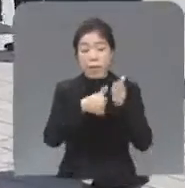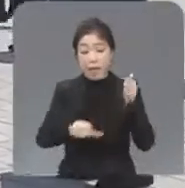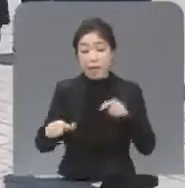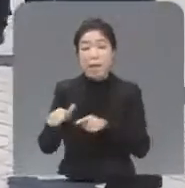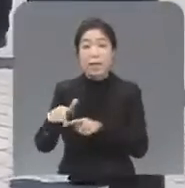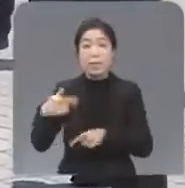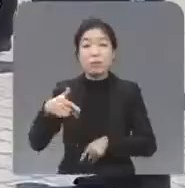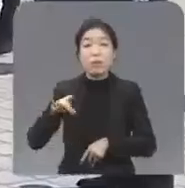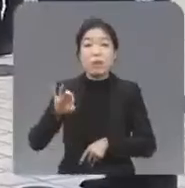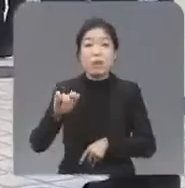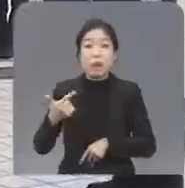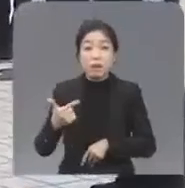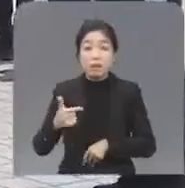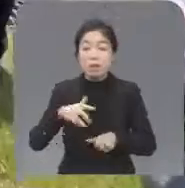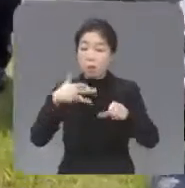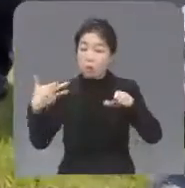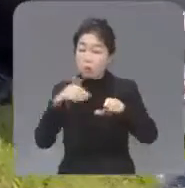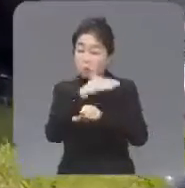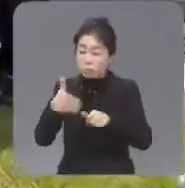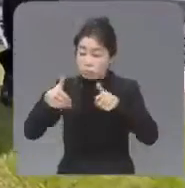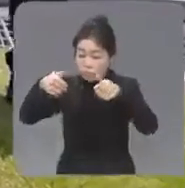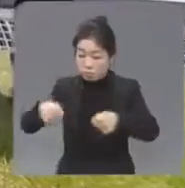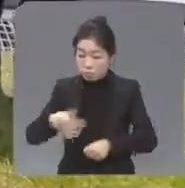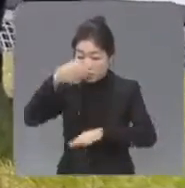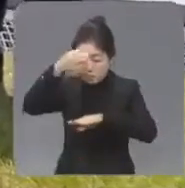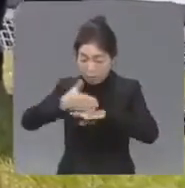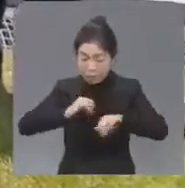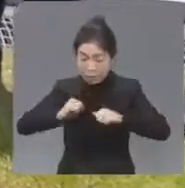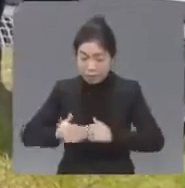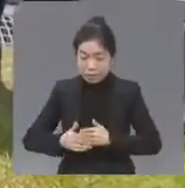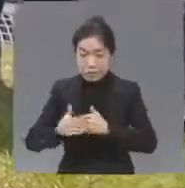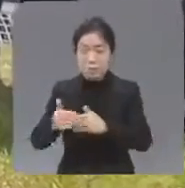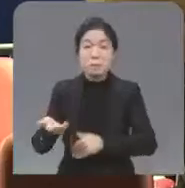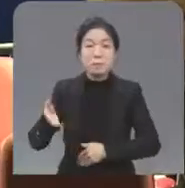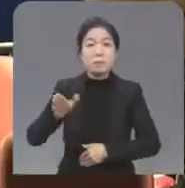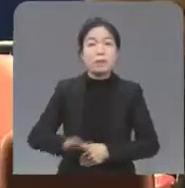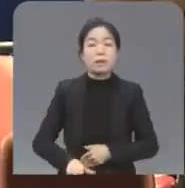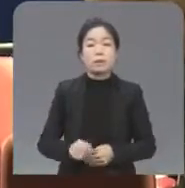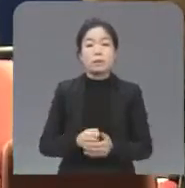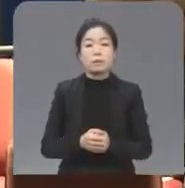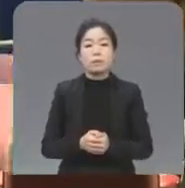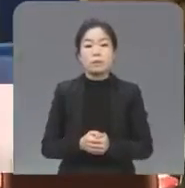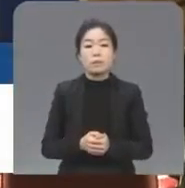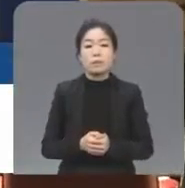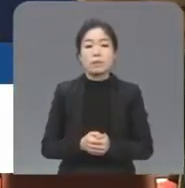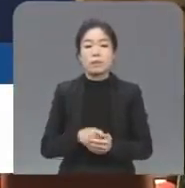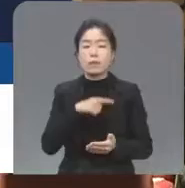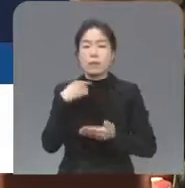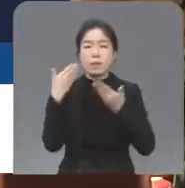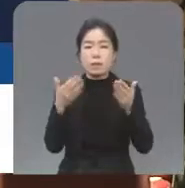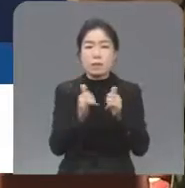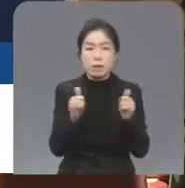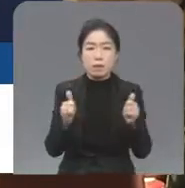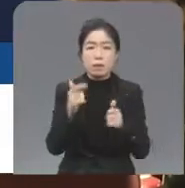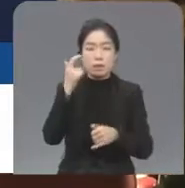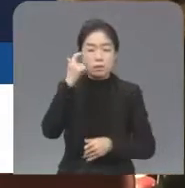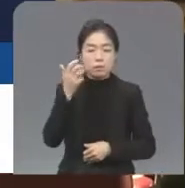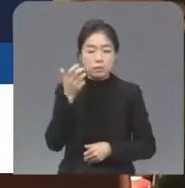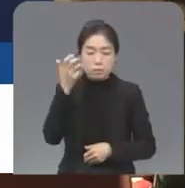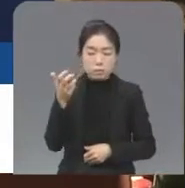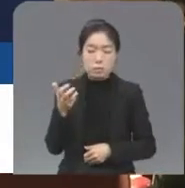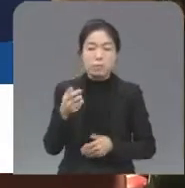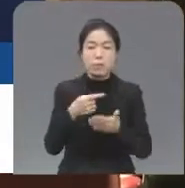씨가 5.18 묘지를 참배하며 사죄의 행보를 이어갔지만 희생된 분들 또 영령들